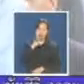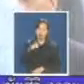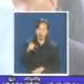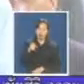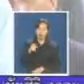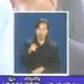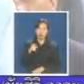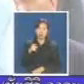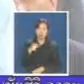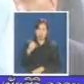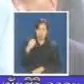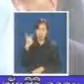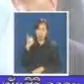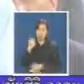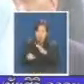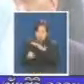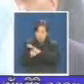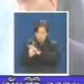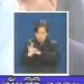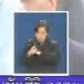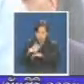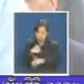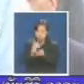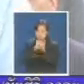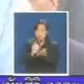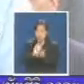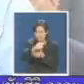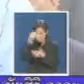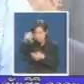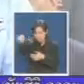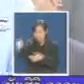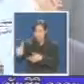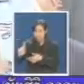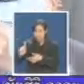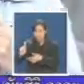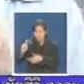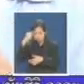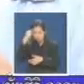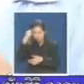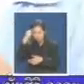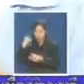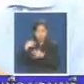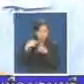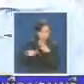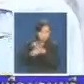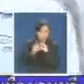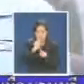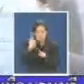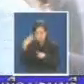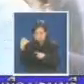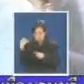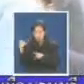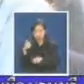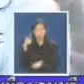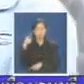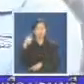มหน่อยว่าการทุจริตตรงไหนที่อยากให้ผมไปจัดการแล้วก็รู้การทุจริตที่ไหนเขาก็ต